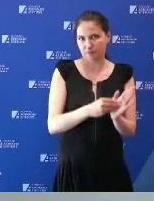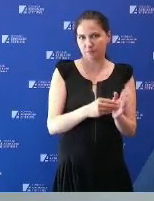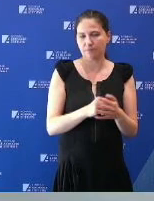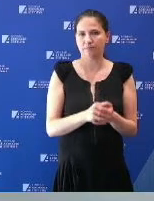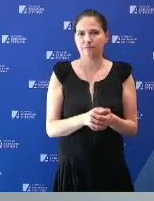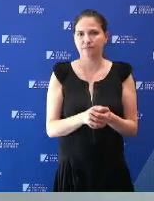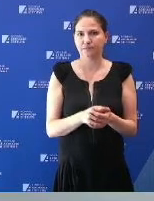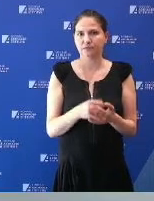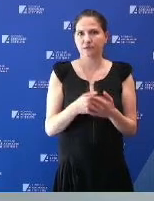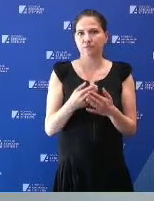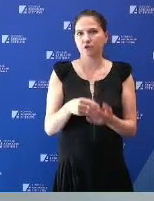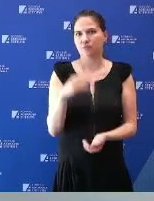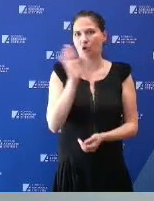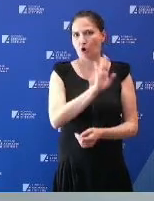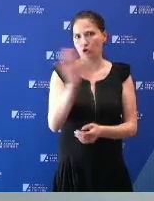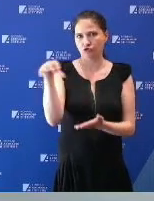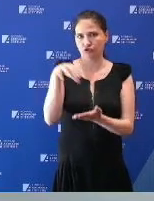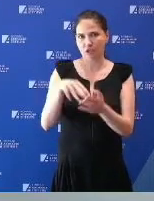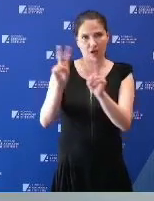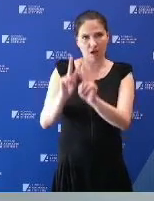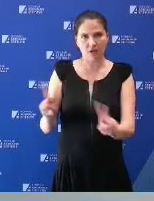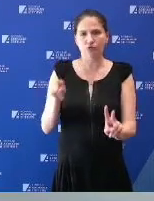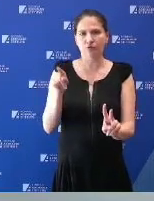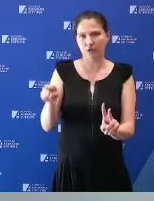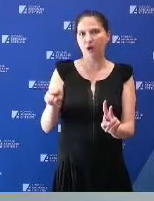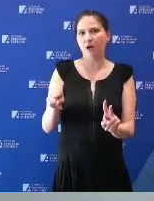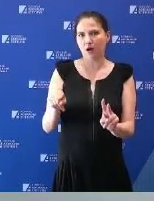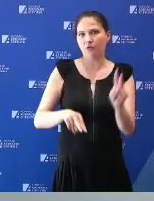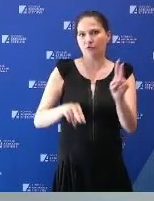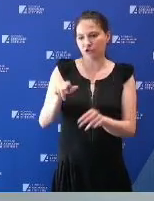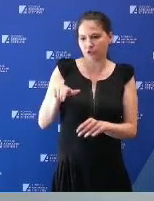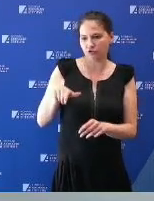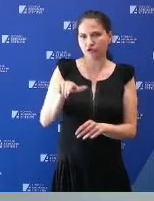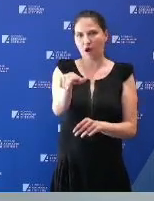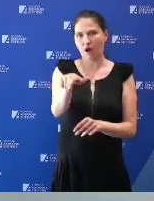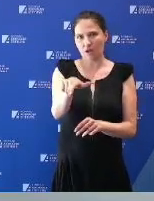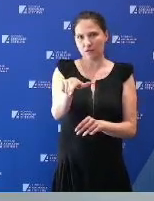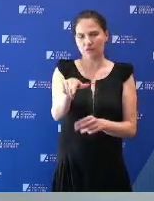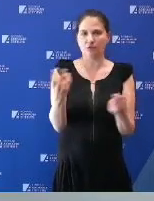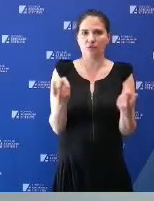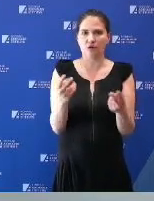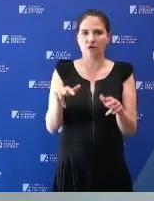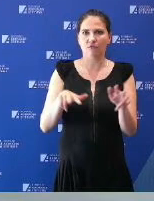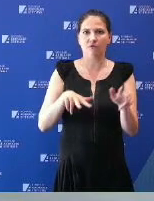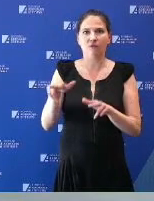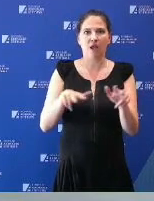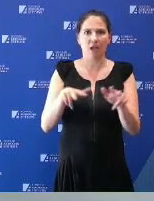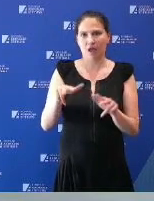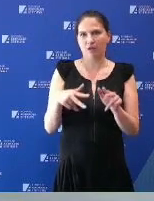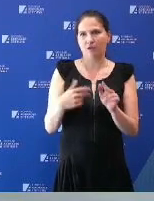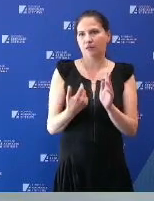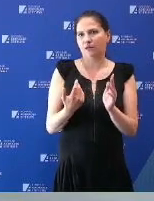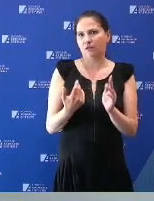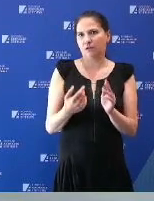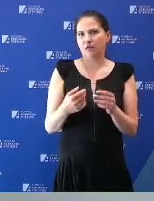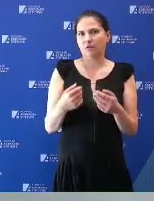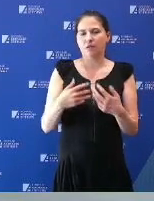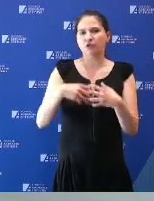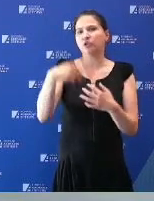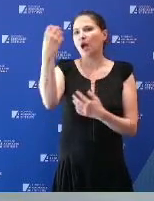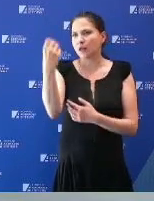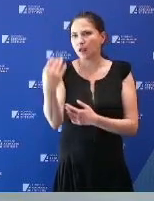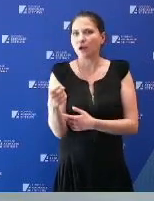der Oststadt vornehmlich in Karlsruhe sind Streckenabschnitte, Verkehrsanlagen, also Ampeln und dergleichen sind ausgerüstet worden